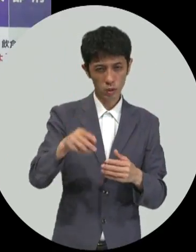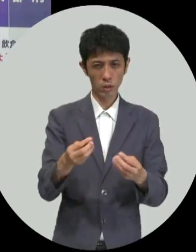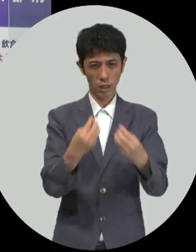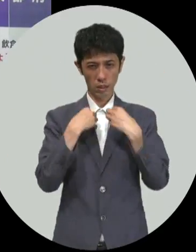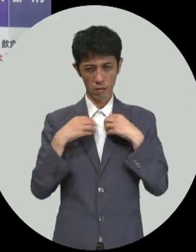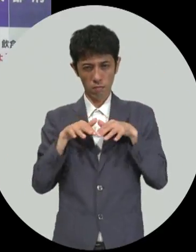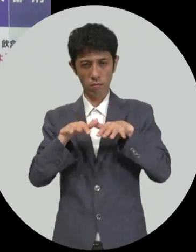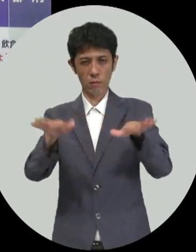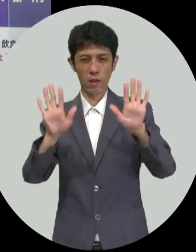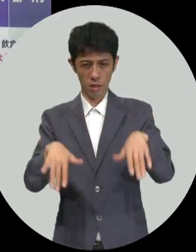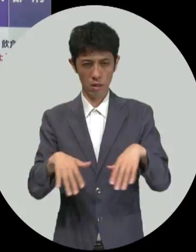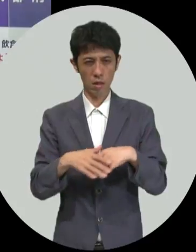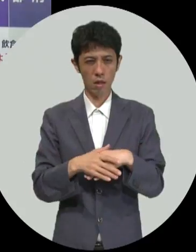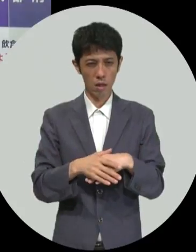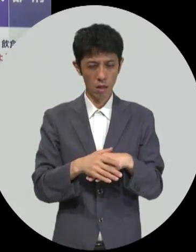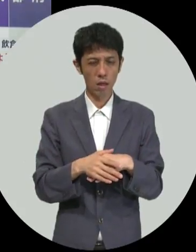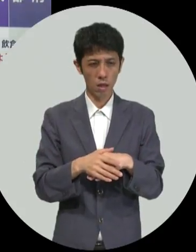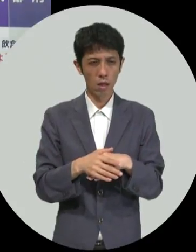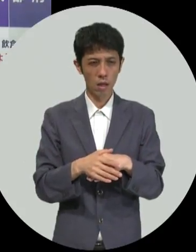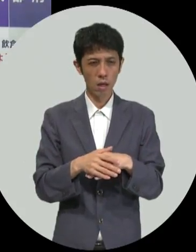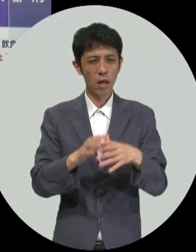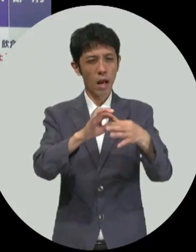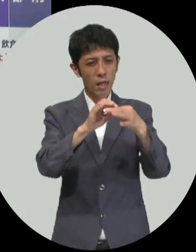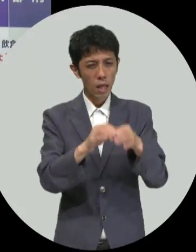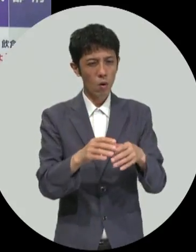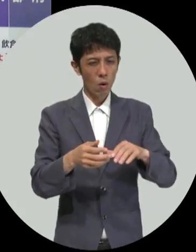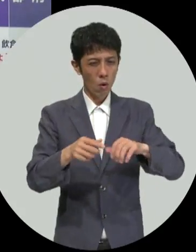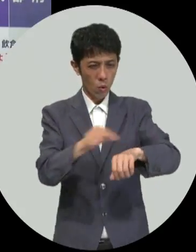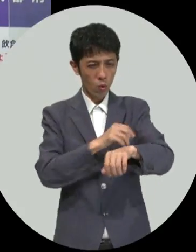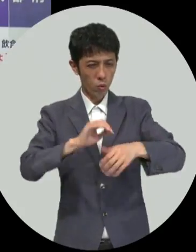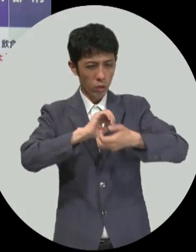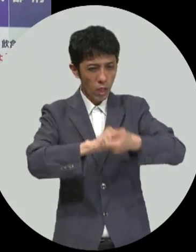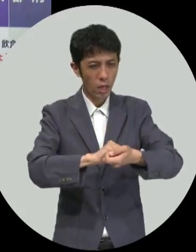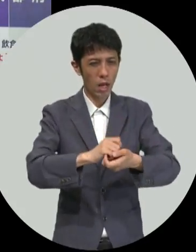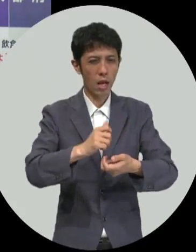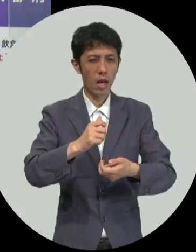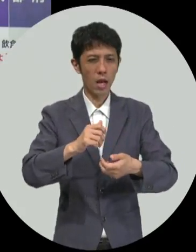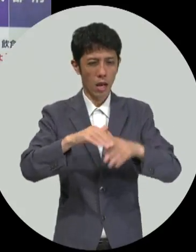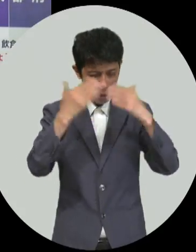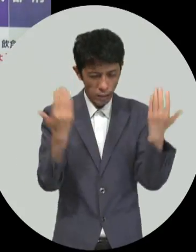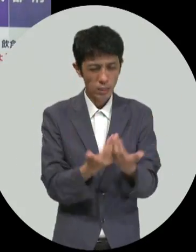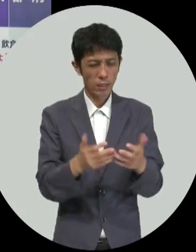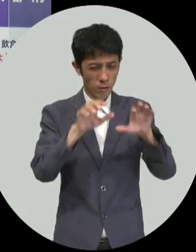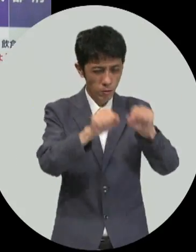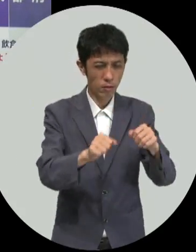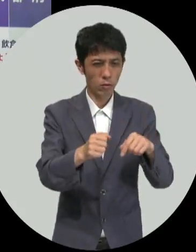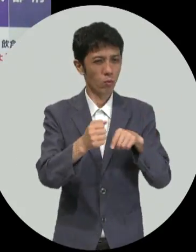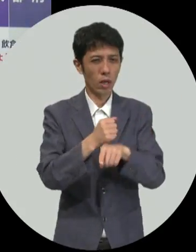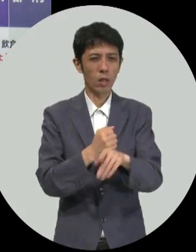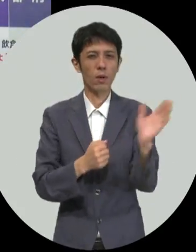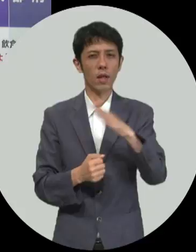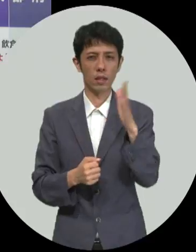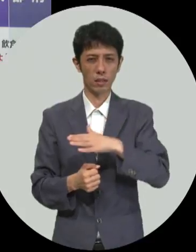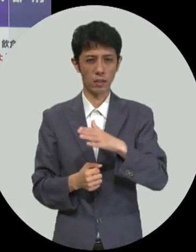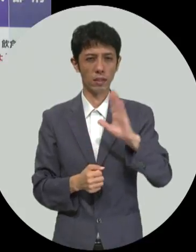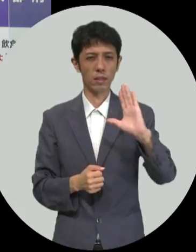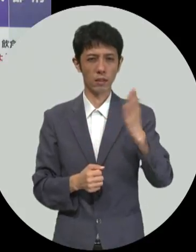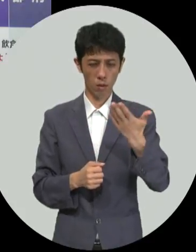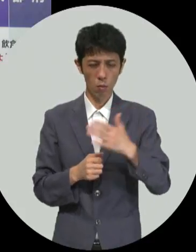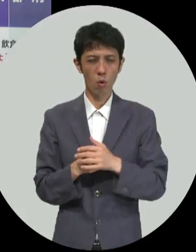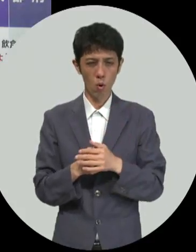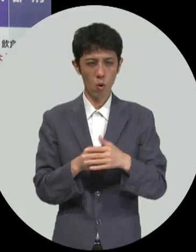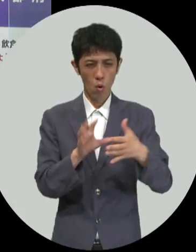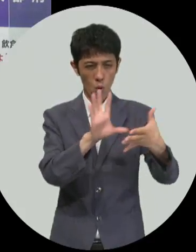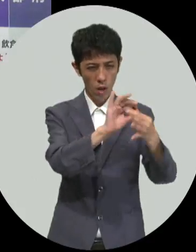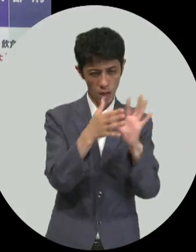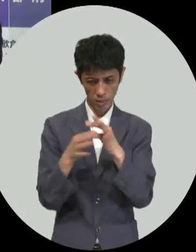しも、前後関係特定できないんで、完全に科学的に因果関係というのはわからないんですが、いずれにしても連